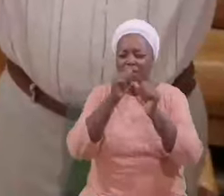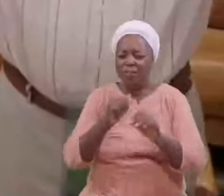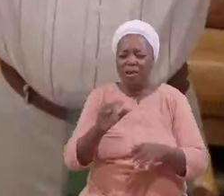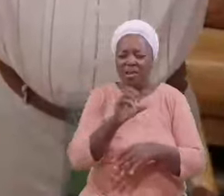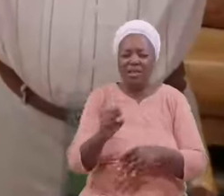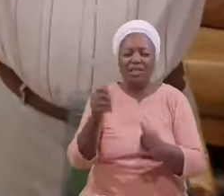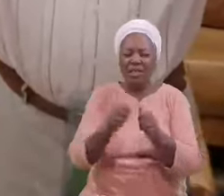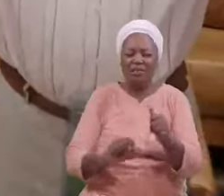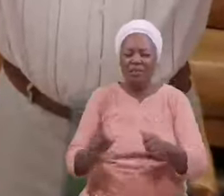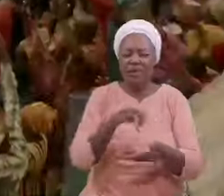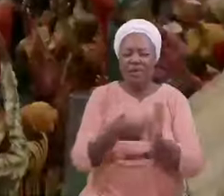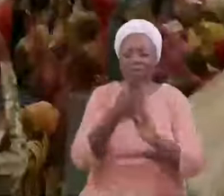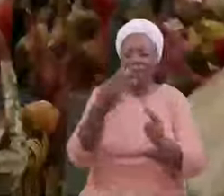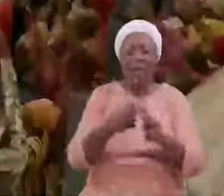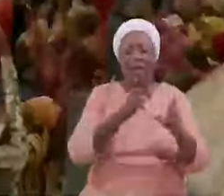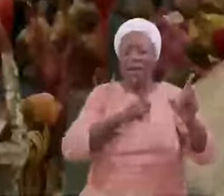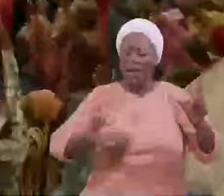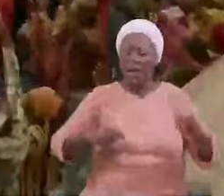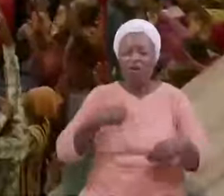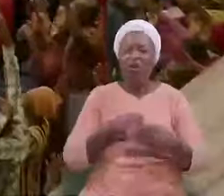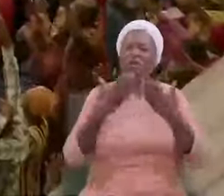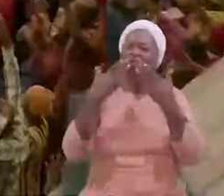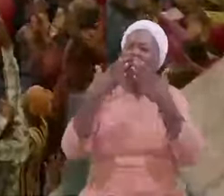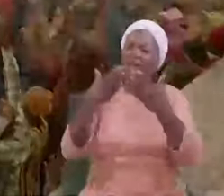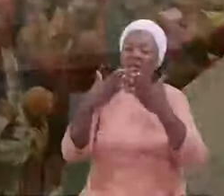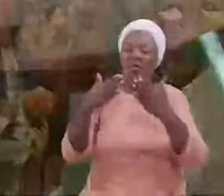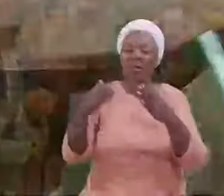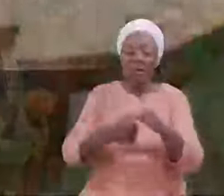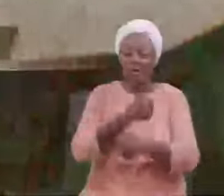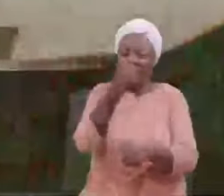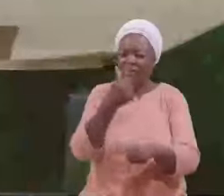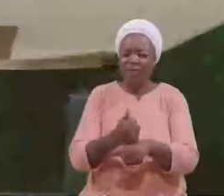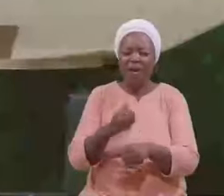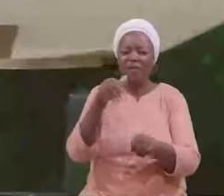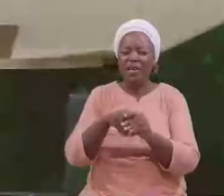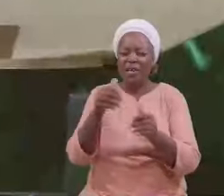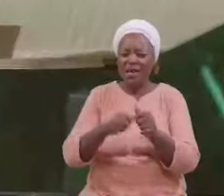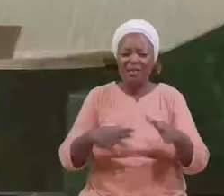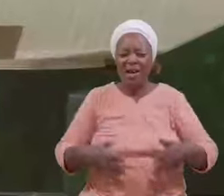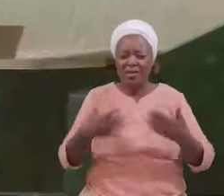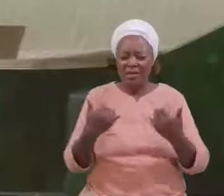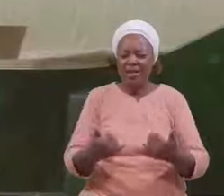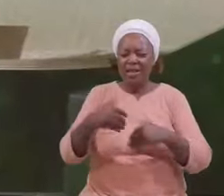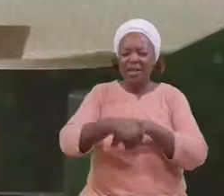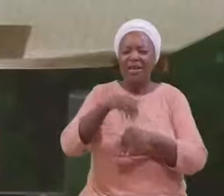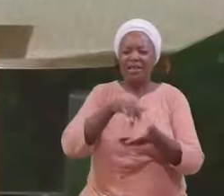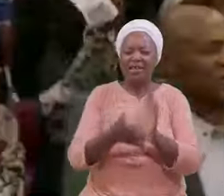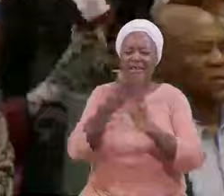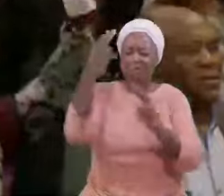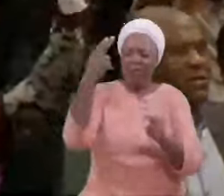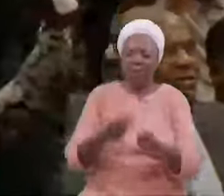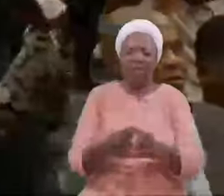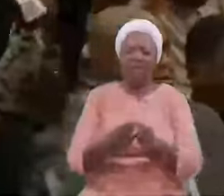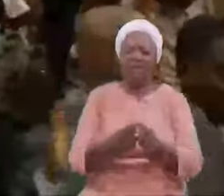Dieu partout. Seigneur, nous te remercions. Confirme cela dans chaque vie ce soir au nom de